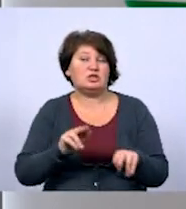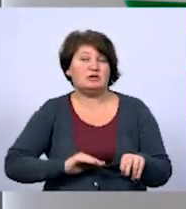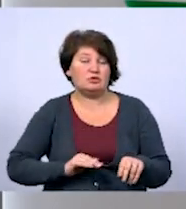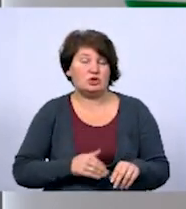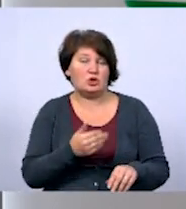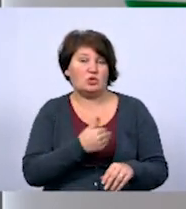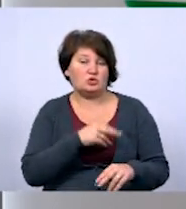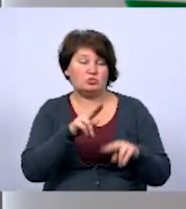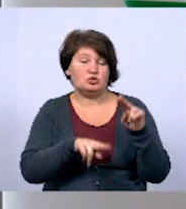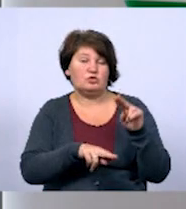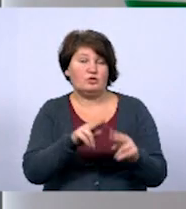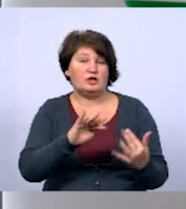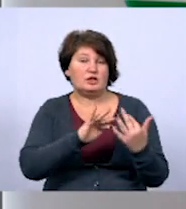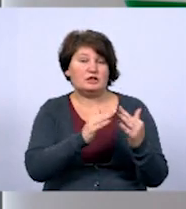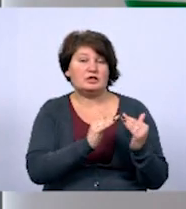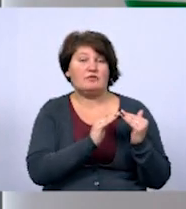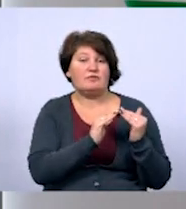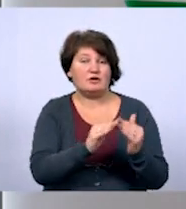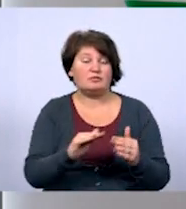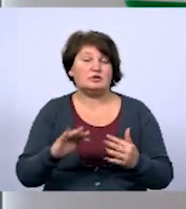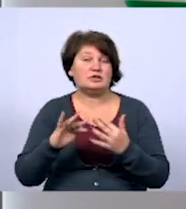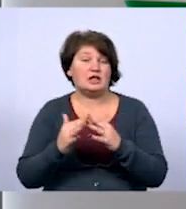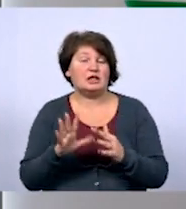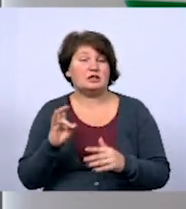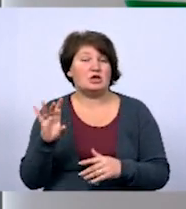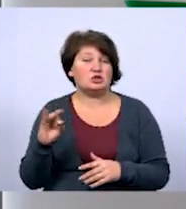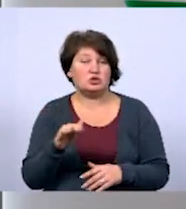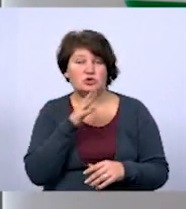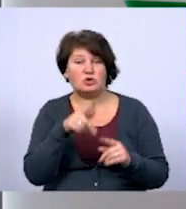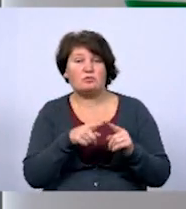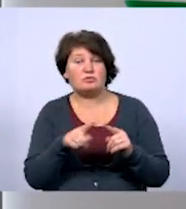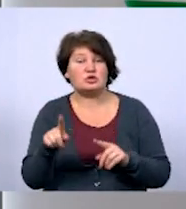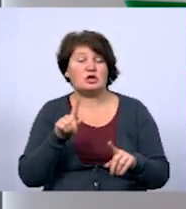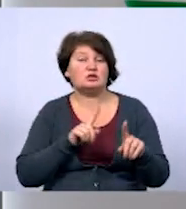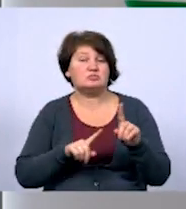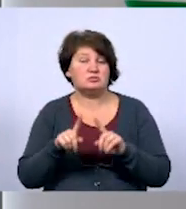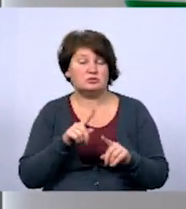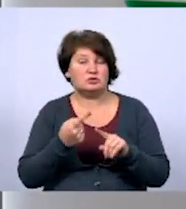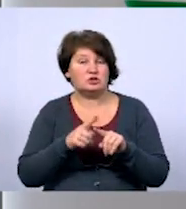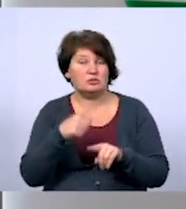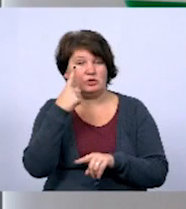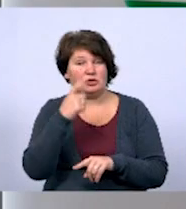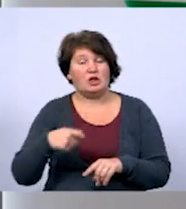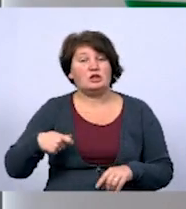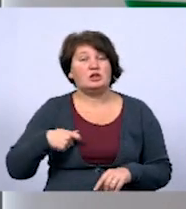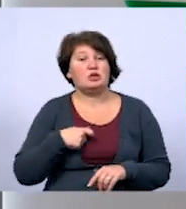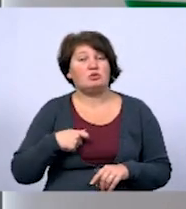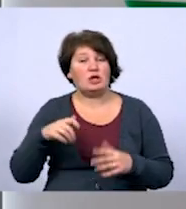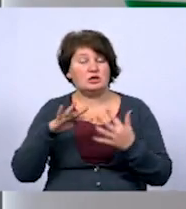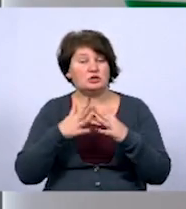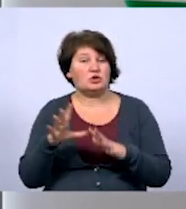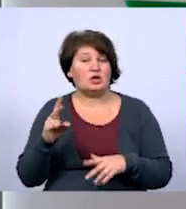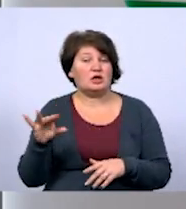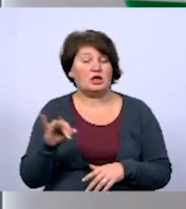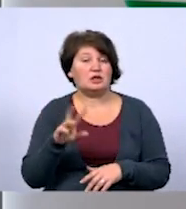села Насташино Галицького району, сьогодні під час наради в Галицькій райраді. Про це повідомив депутат Насташинської сільської ради